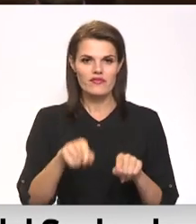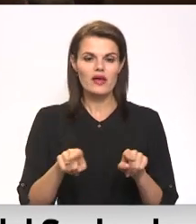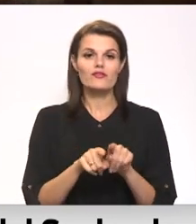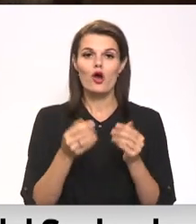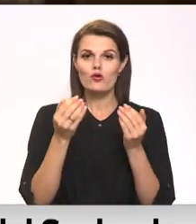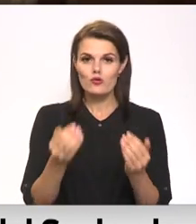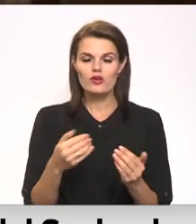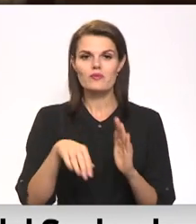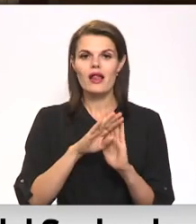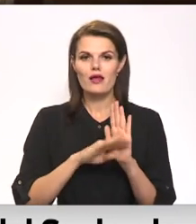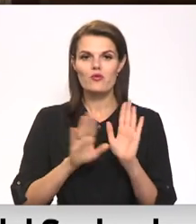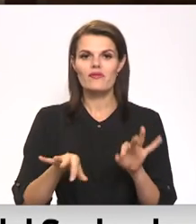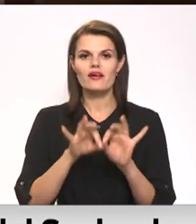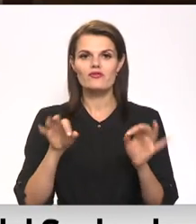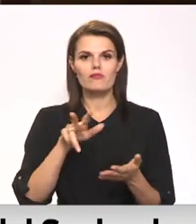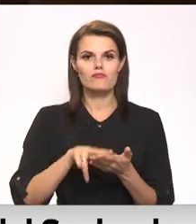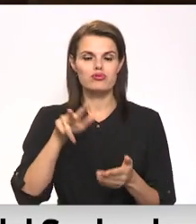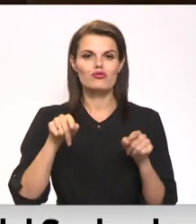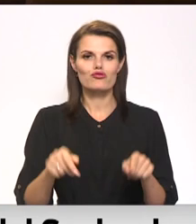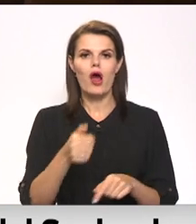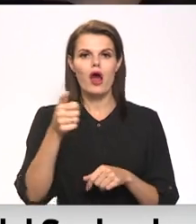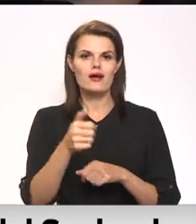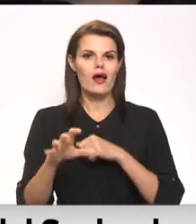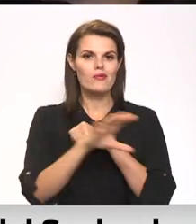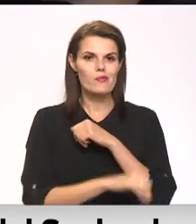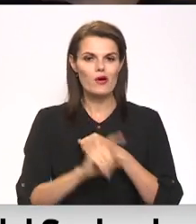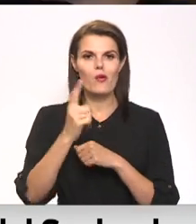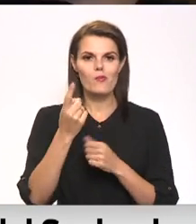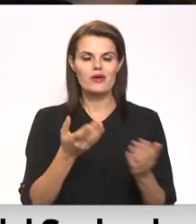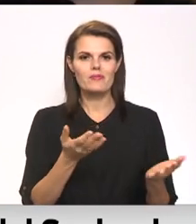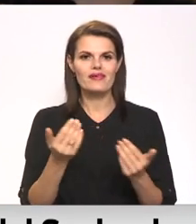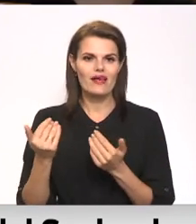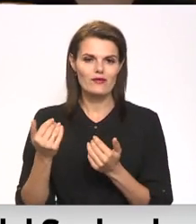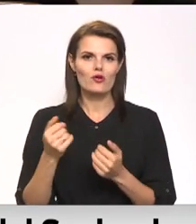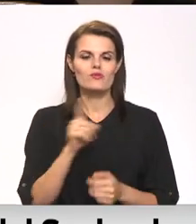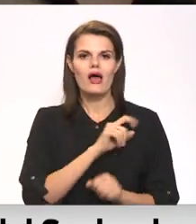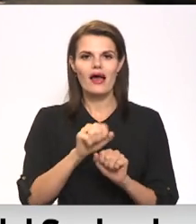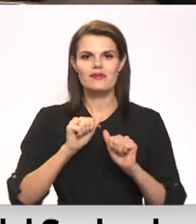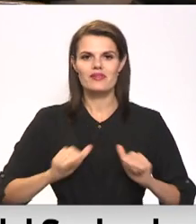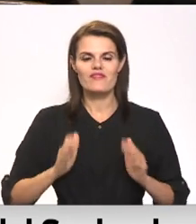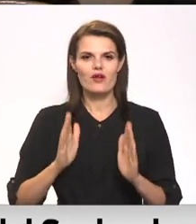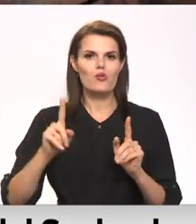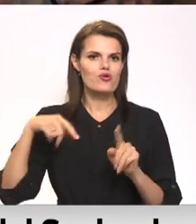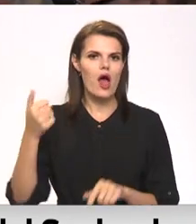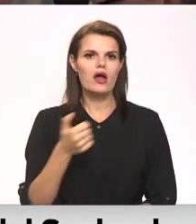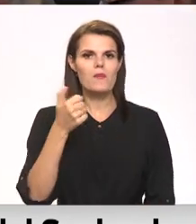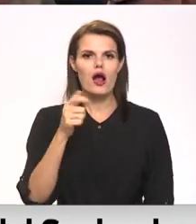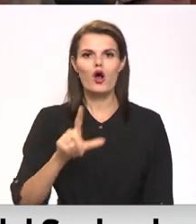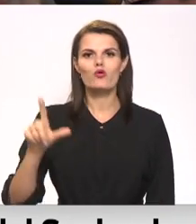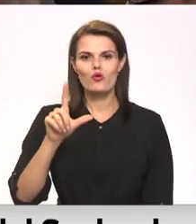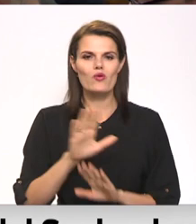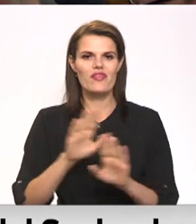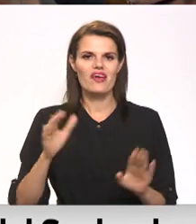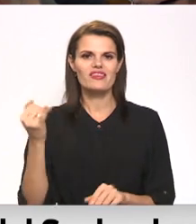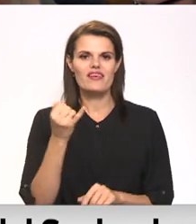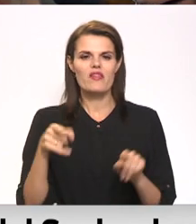nozīmē, ka likums varētu tikt pieņemts vien šā gada nogalē, un pirmais iesaukums Valsts aizsardzības dienestā varētu notikt nākamā gada jūlijā, nevis